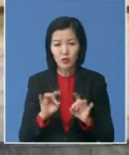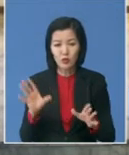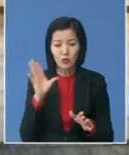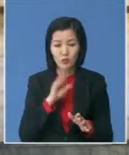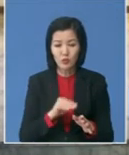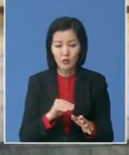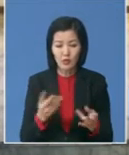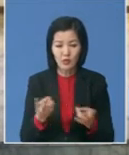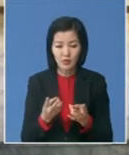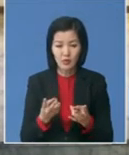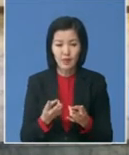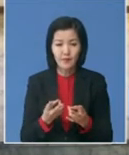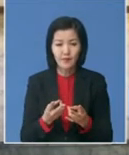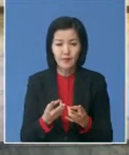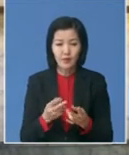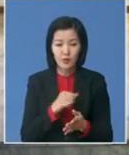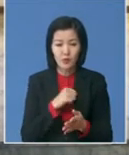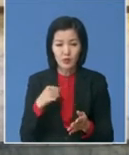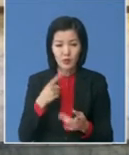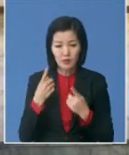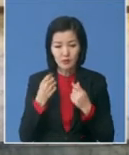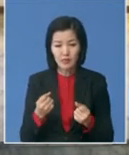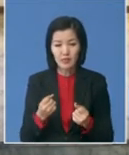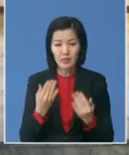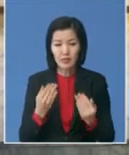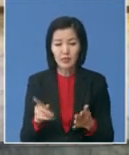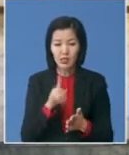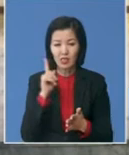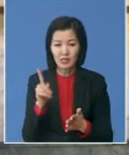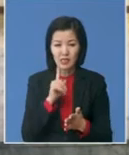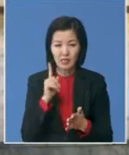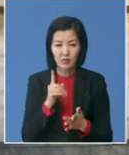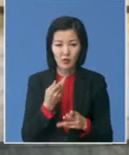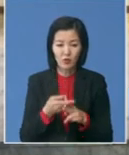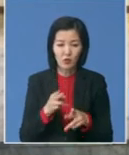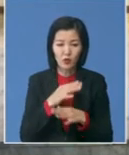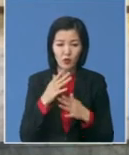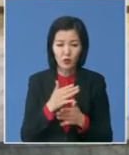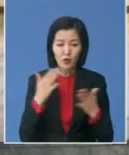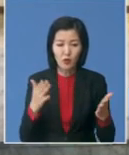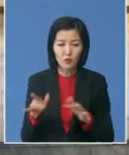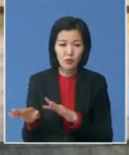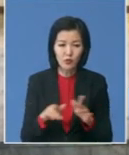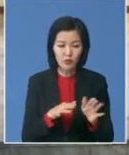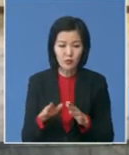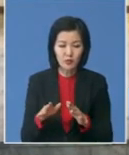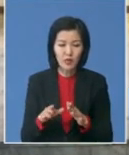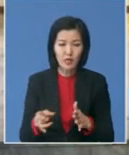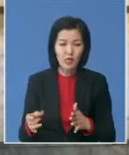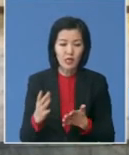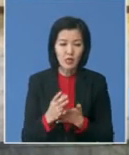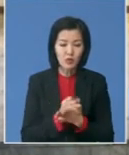жүктеліп отыр. Енді бұның сыртында өздеріңіз білесіздер, қазір жастар арасындағы үлкен ауқымды жұмыс. Біз осы